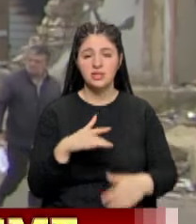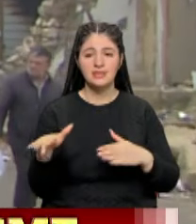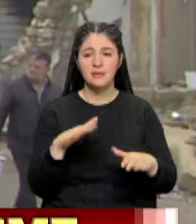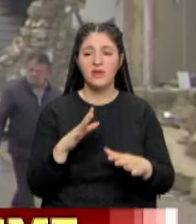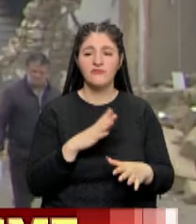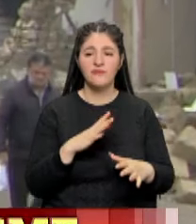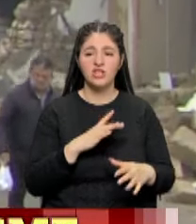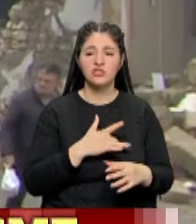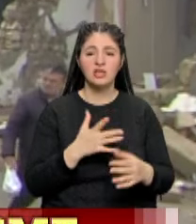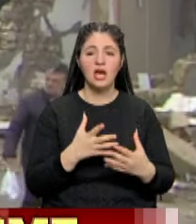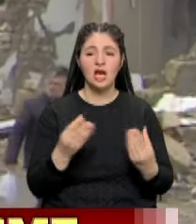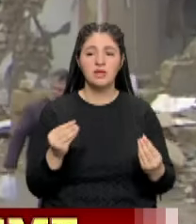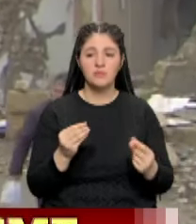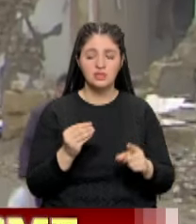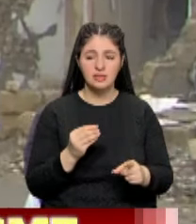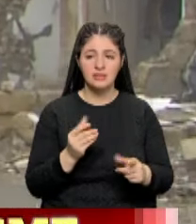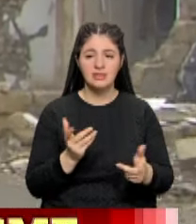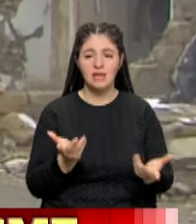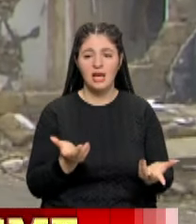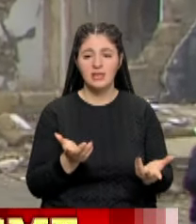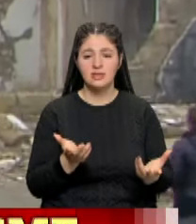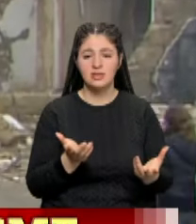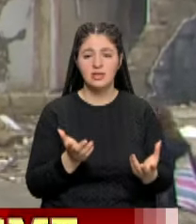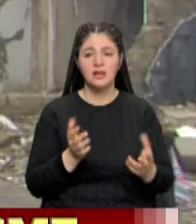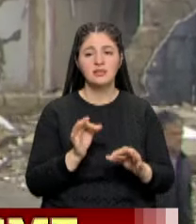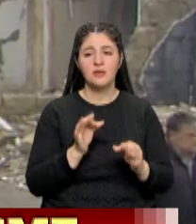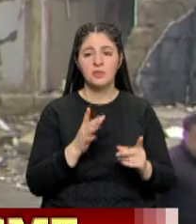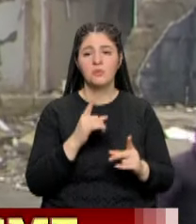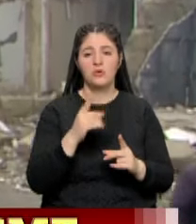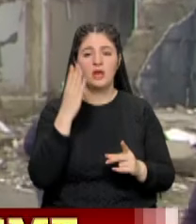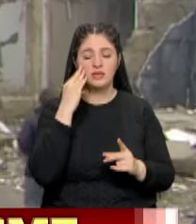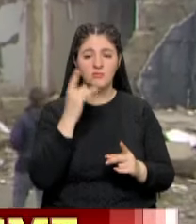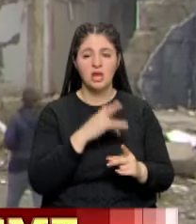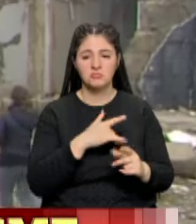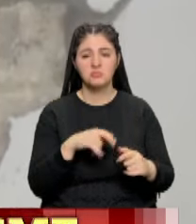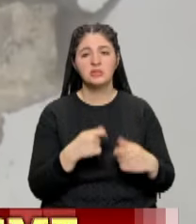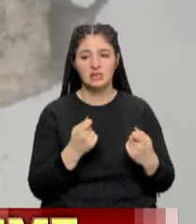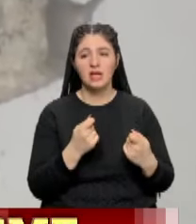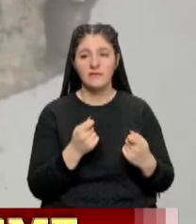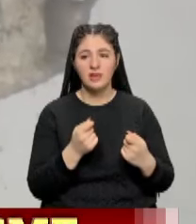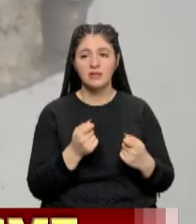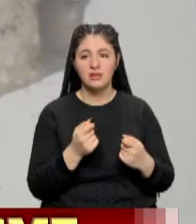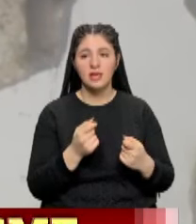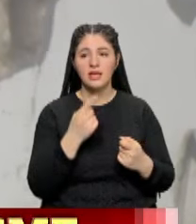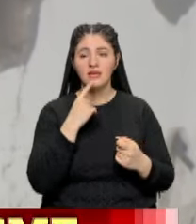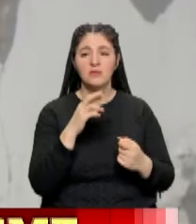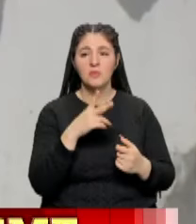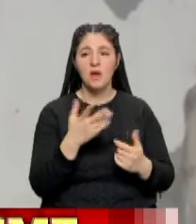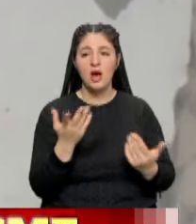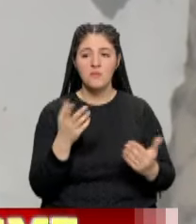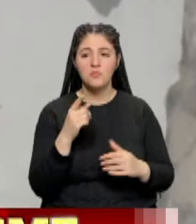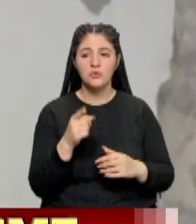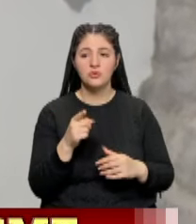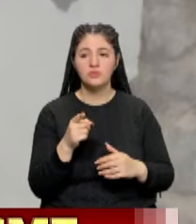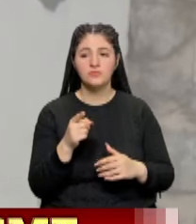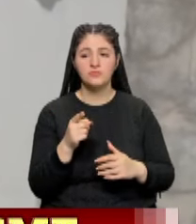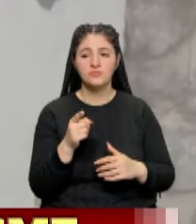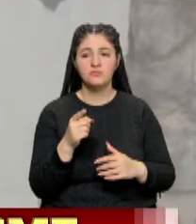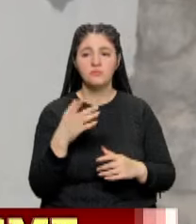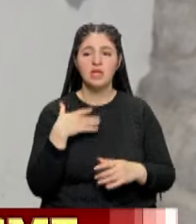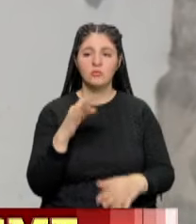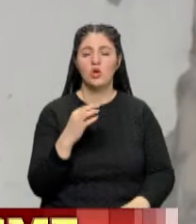deprem var, canlarımız kaybedildi. Yani tabii ki bu anlamda kalbimiz kırık dediğim gibi. Ama bu,